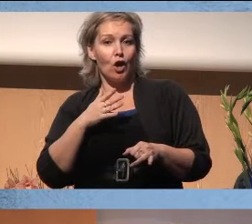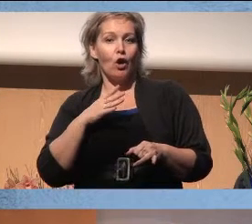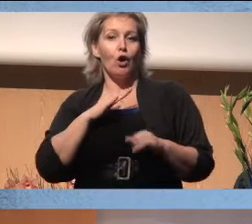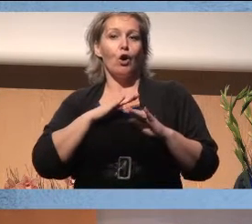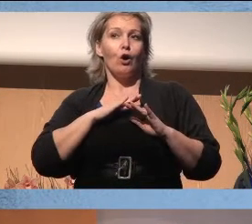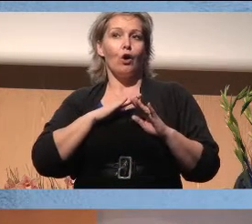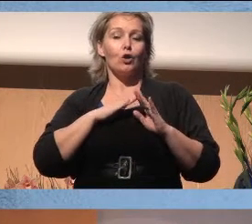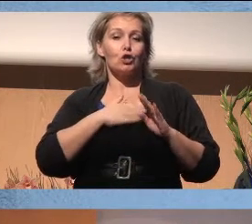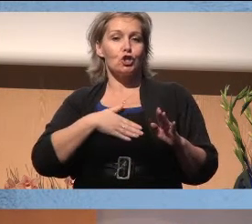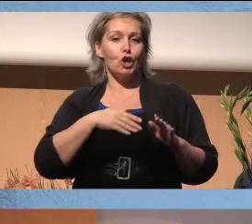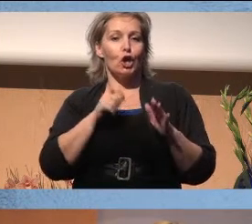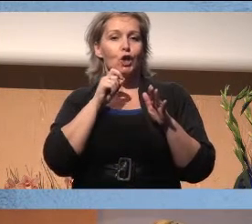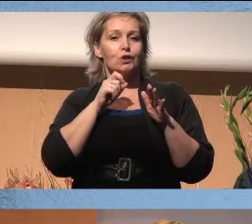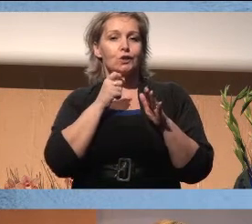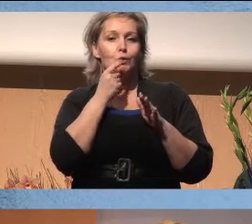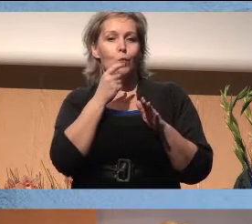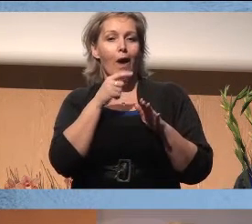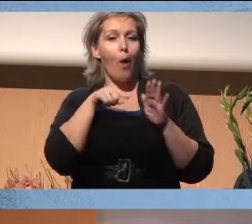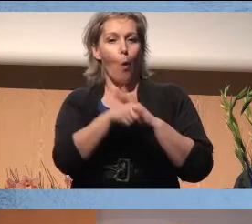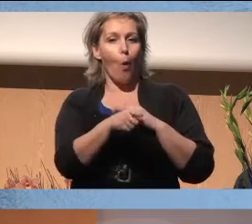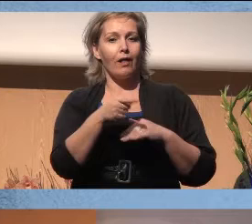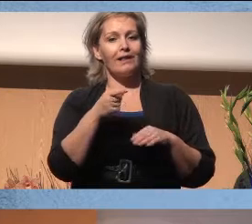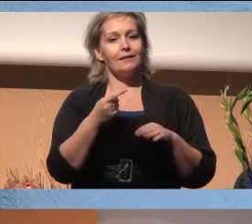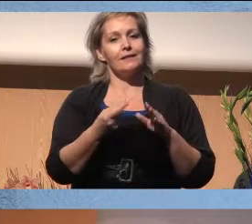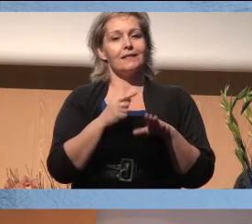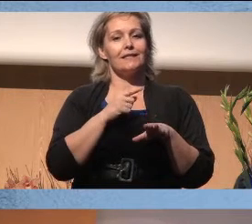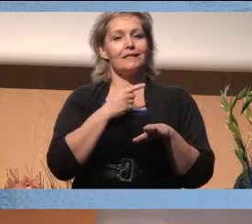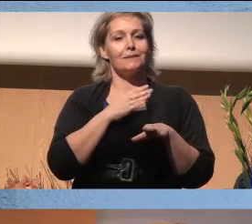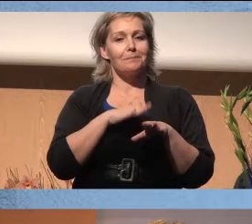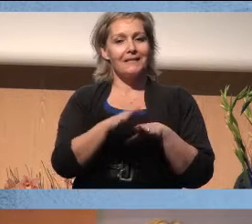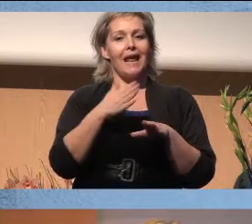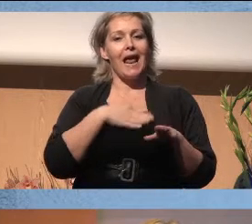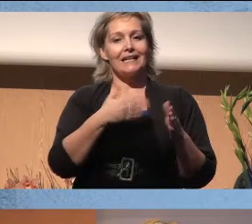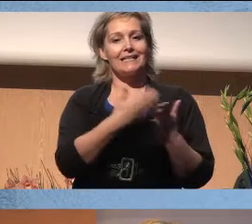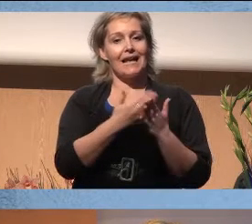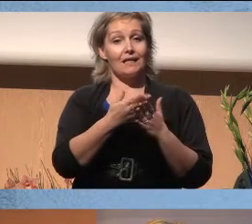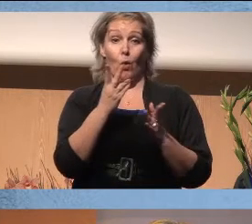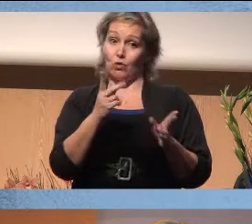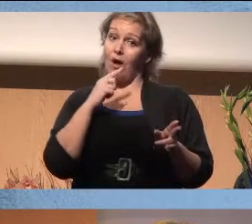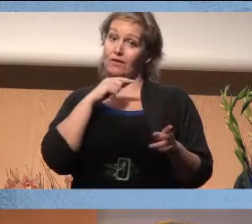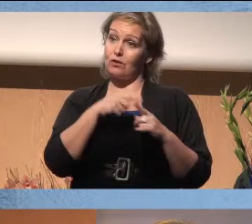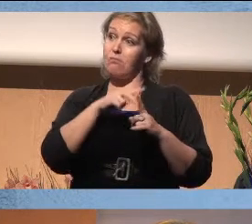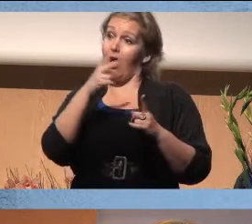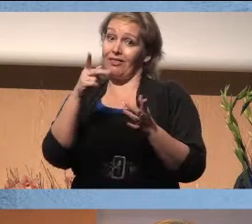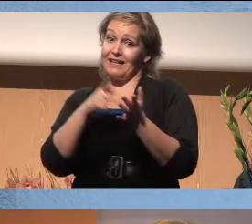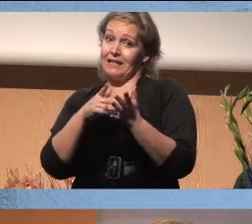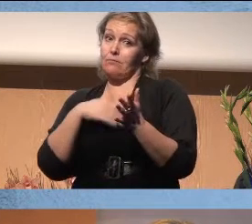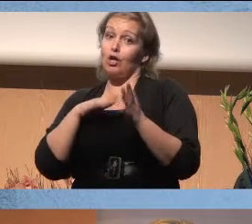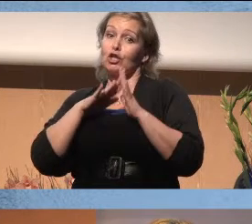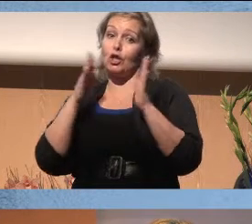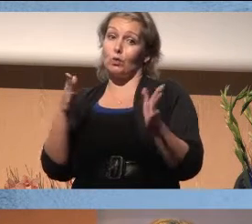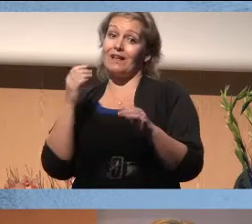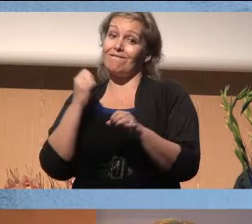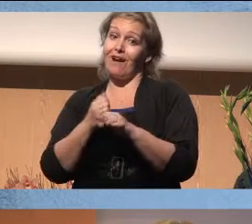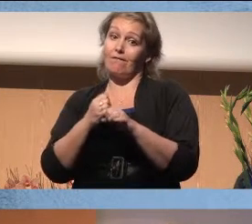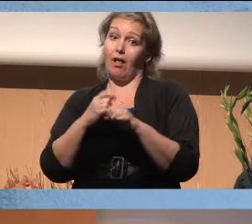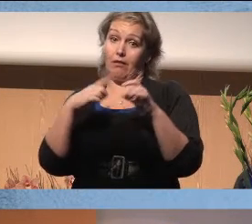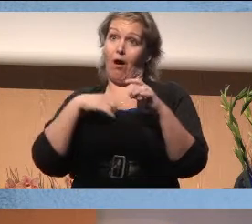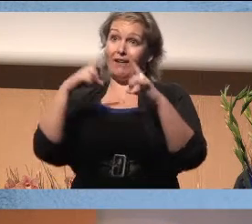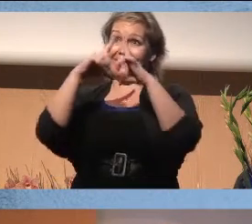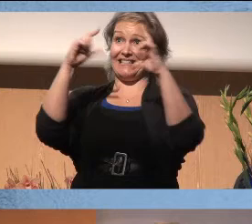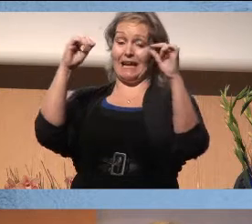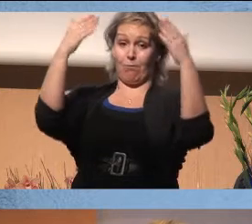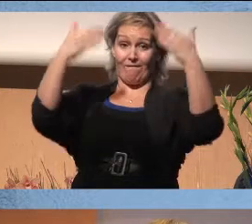sykestuget i Ål er det avansert spesialisthelsetjeneste, vel så avansert som mange andre steder som har sykehus, i hvert fall på skiltet på